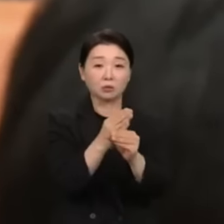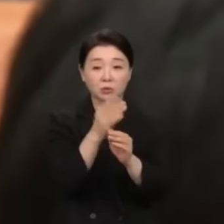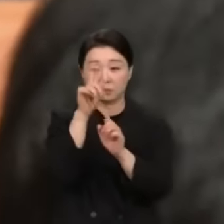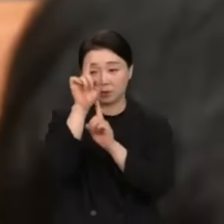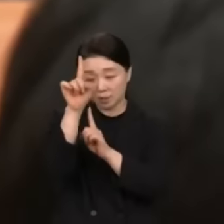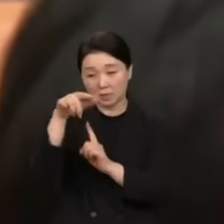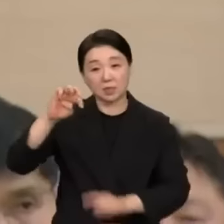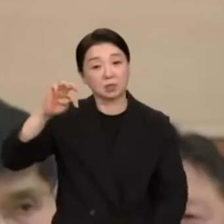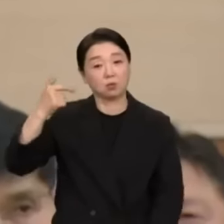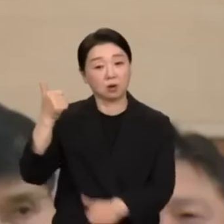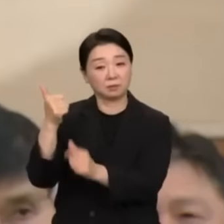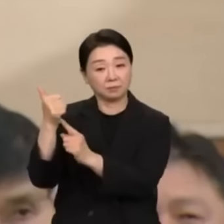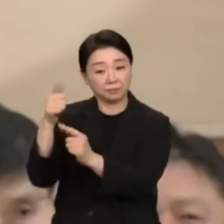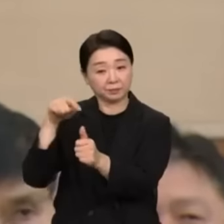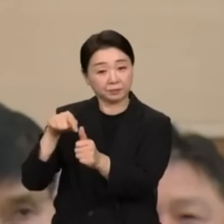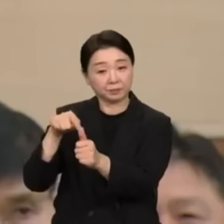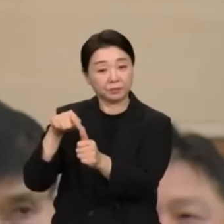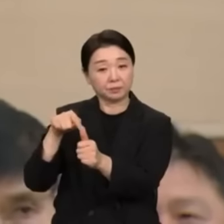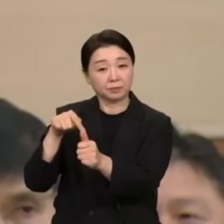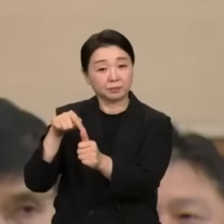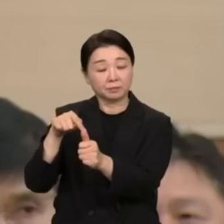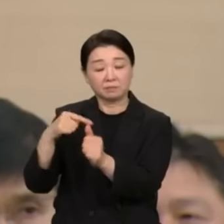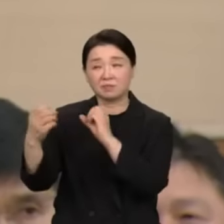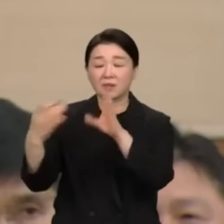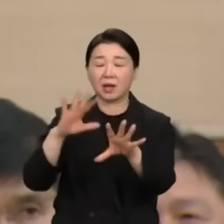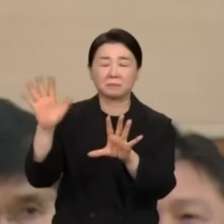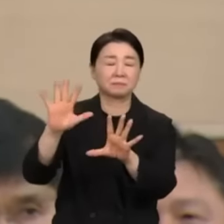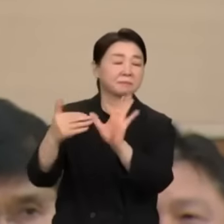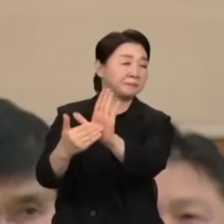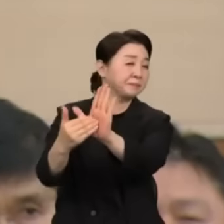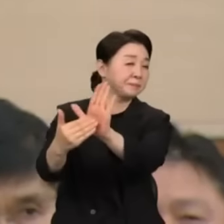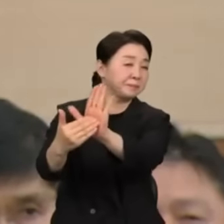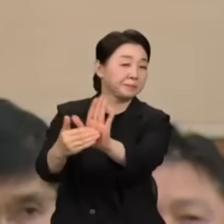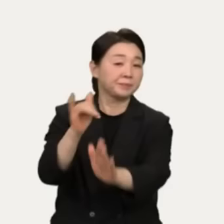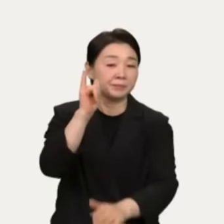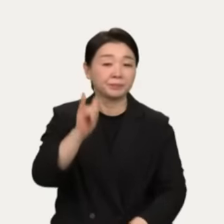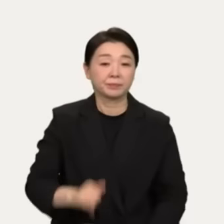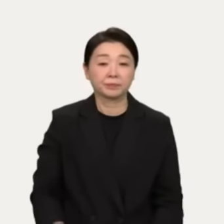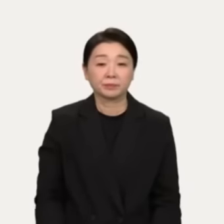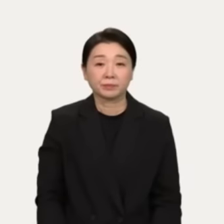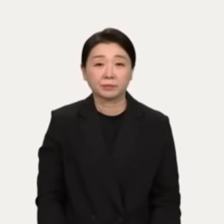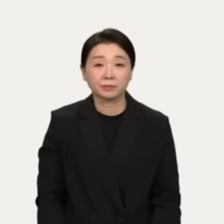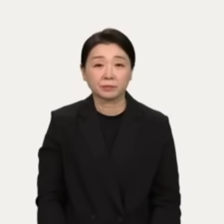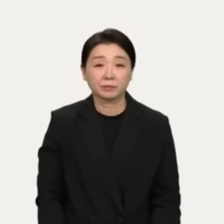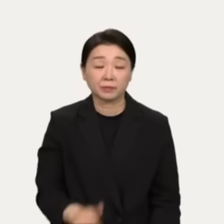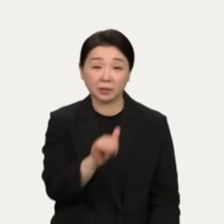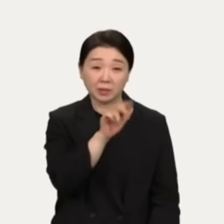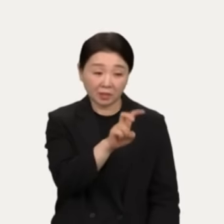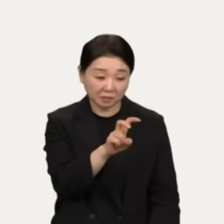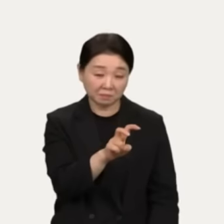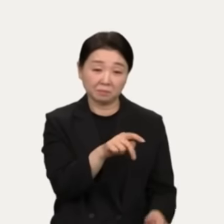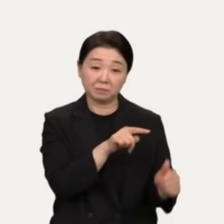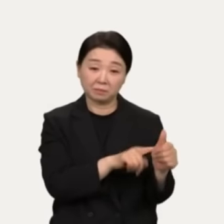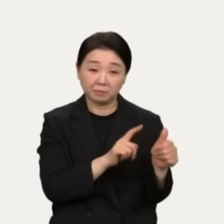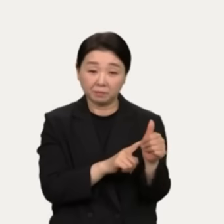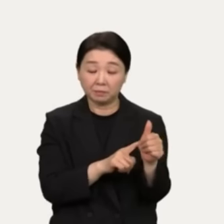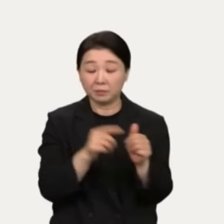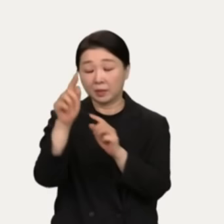전 대통령실 공직기강비서관도 답변을 계속 거부했습니다. 특히 임 전 국방비서관과 이